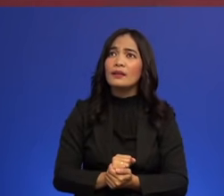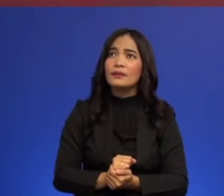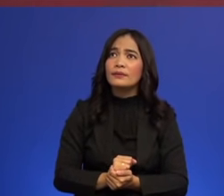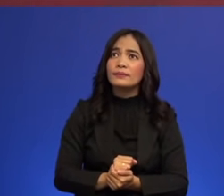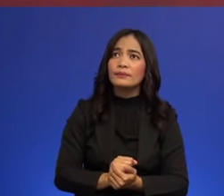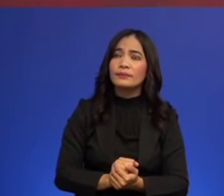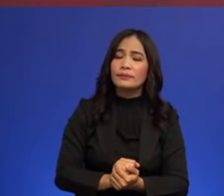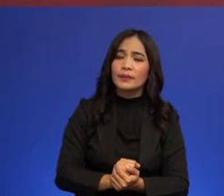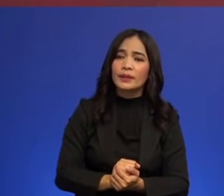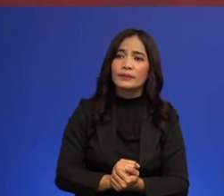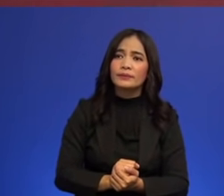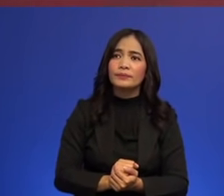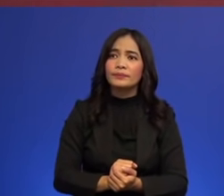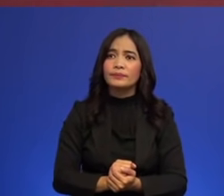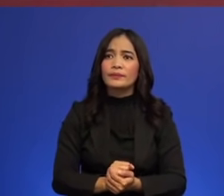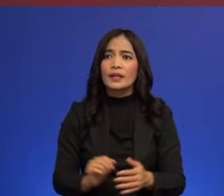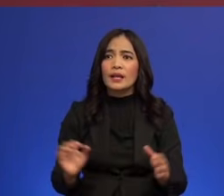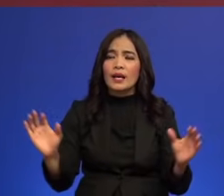keabadian.